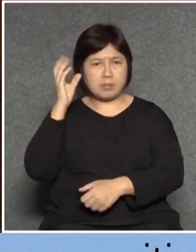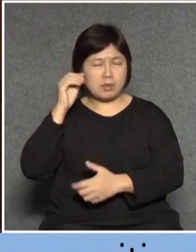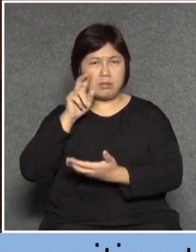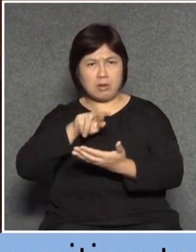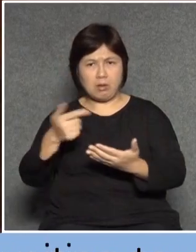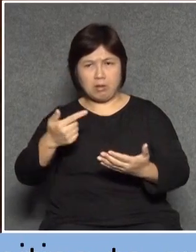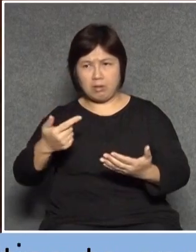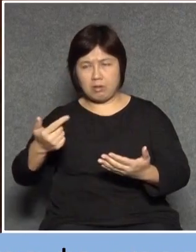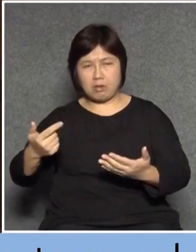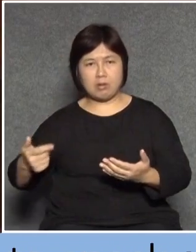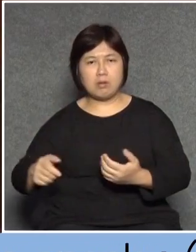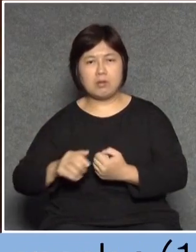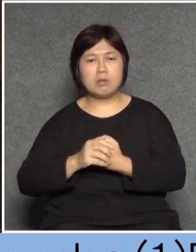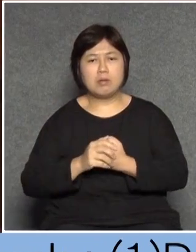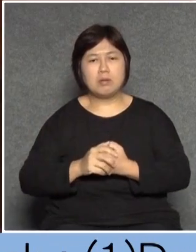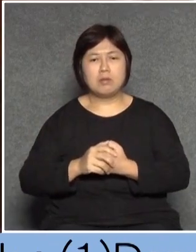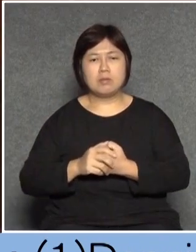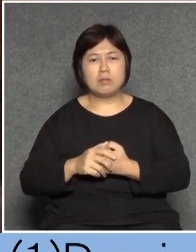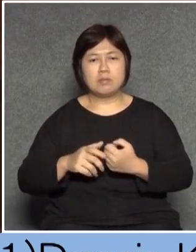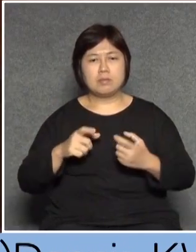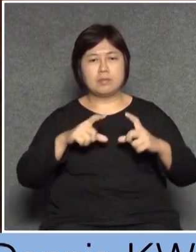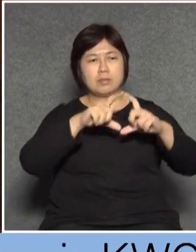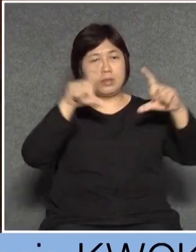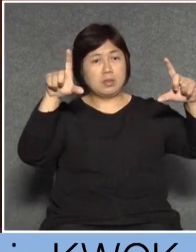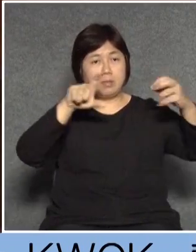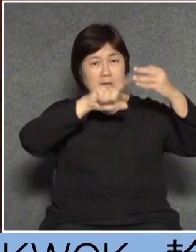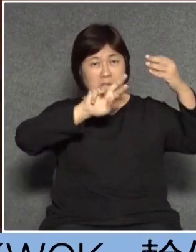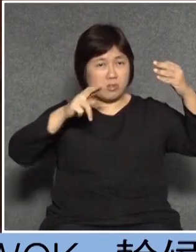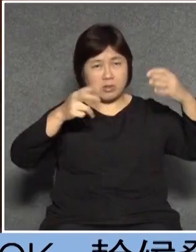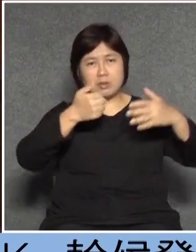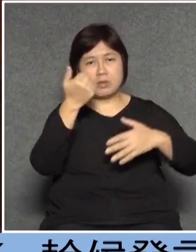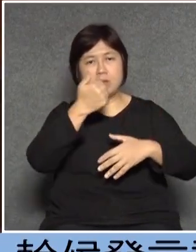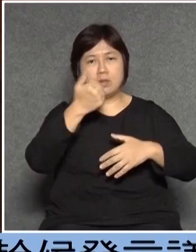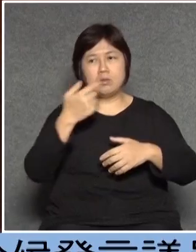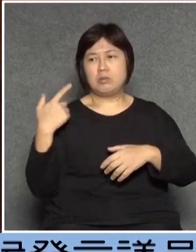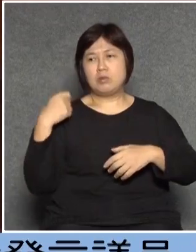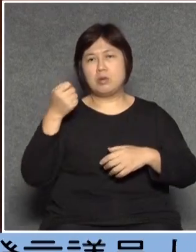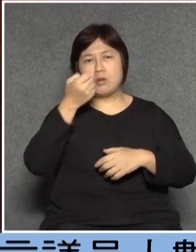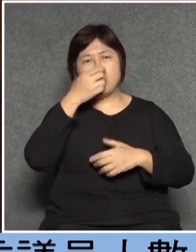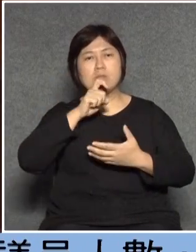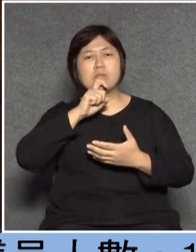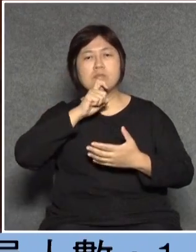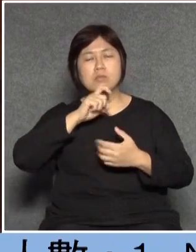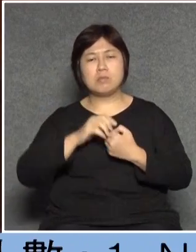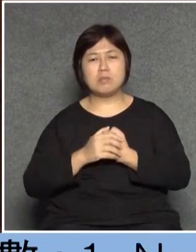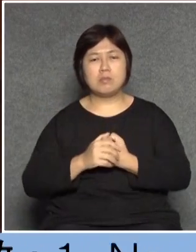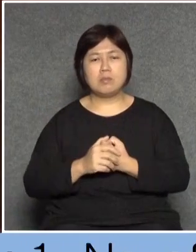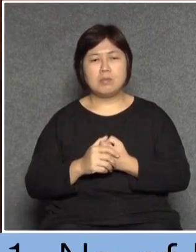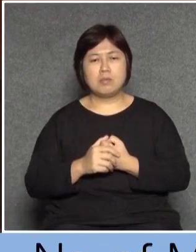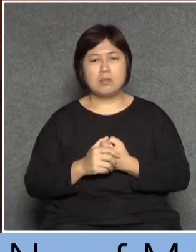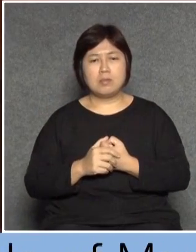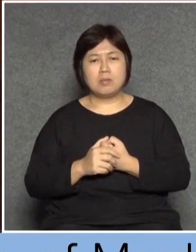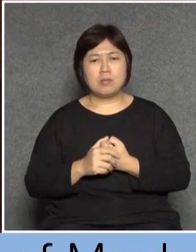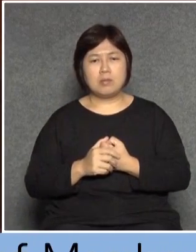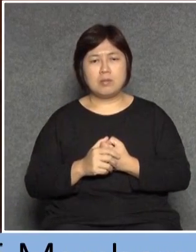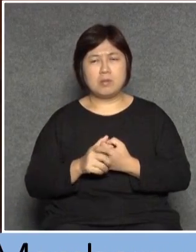是？是不是整個招牌改過都還可以，是不是？最近香港又有一宗，是不是